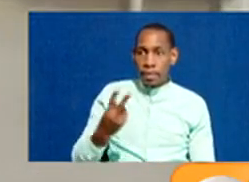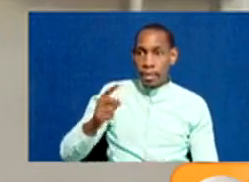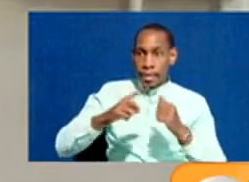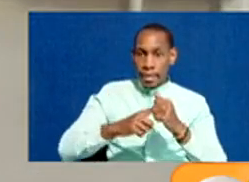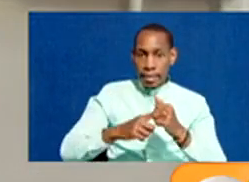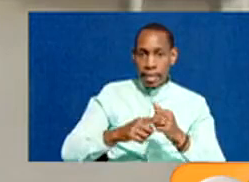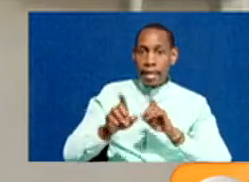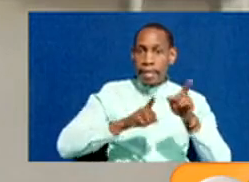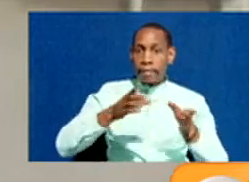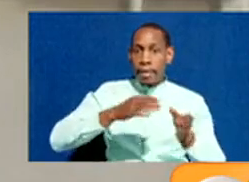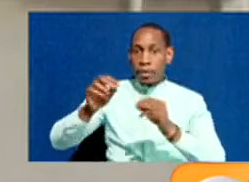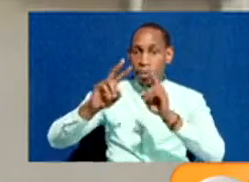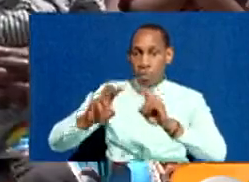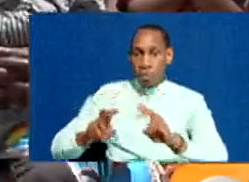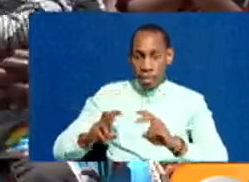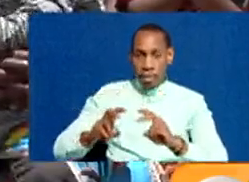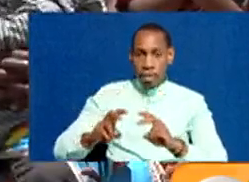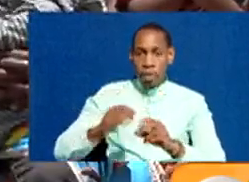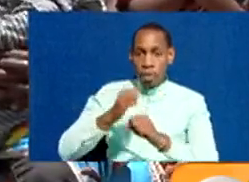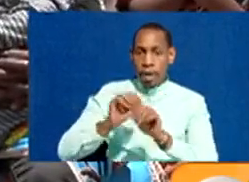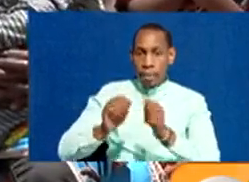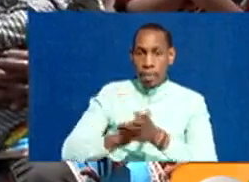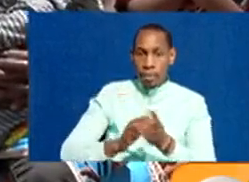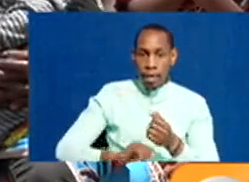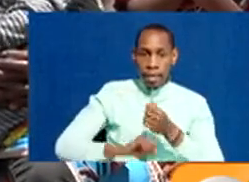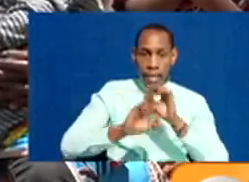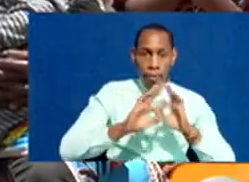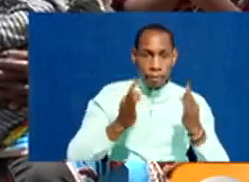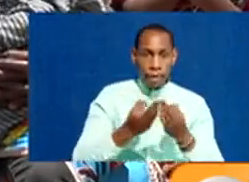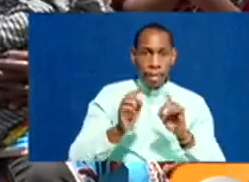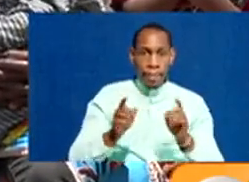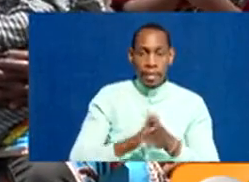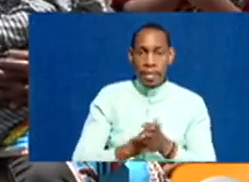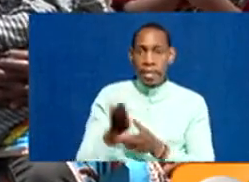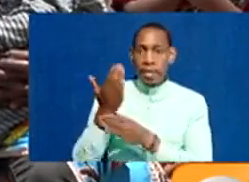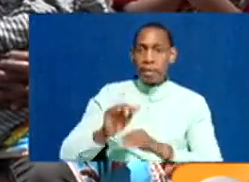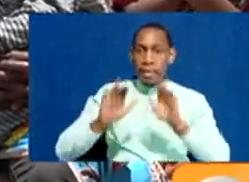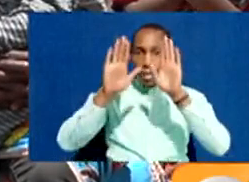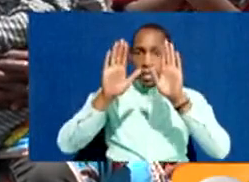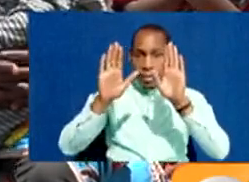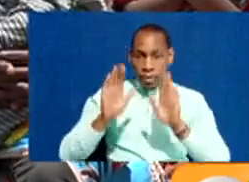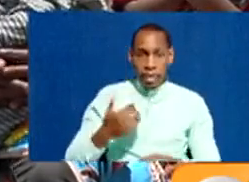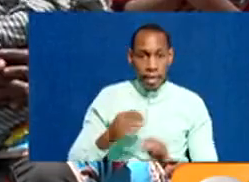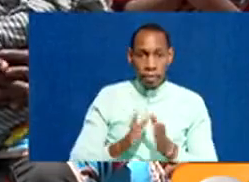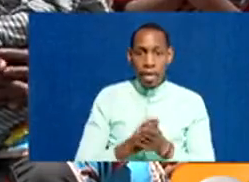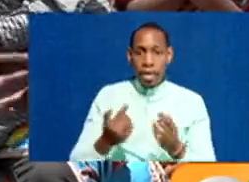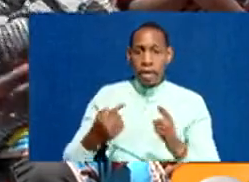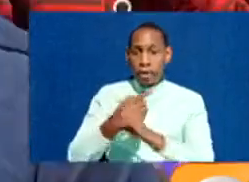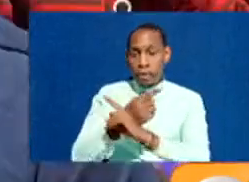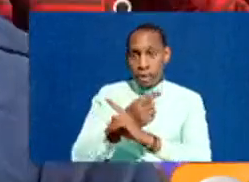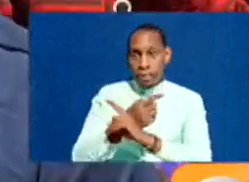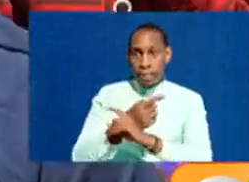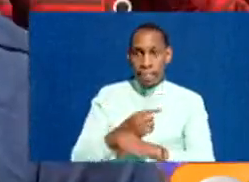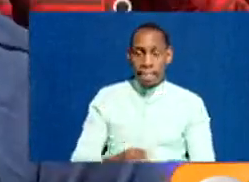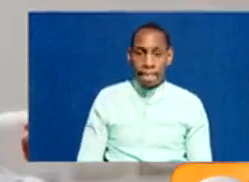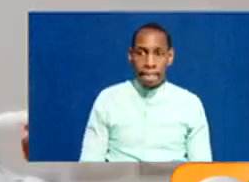26, alisafiri kutafutia wanao watatu tonge, ila ukosefu wa stakabadhi halali zikamweka katika njia panda.